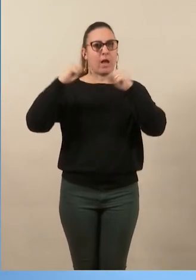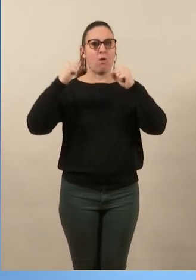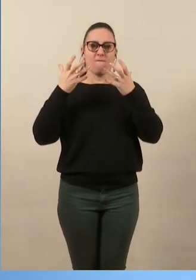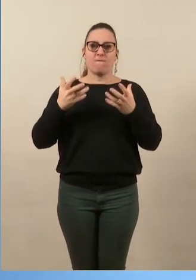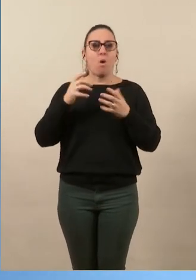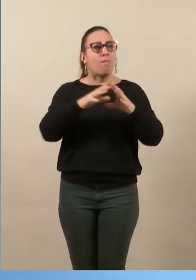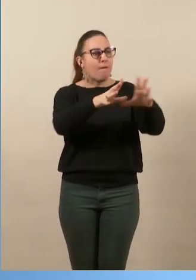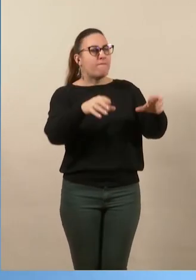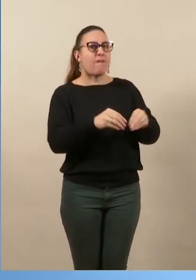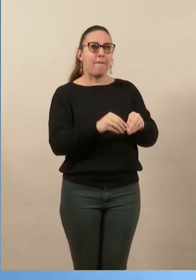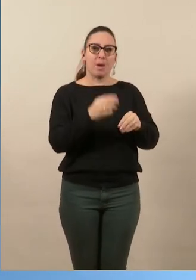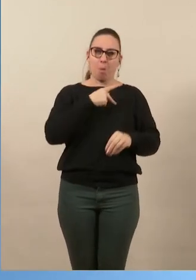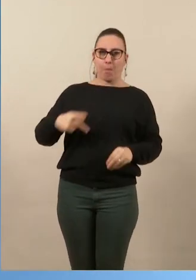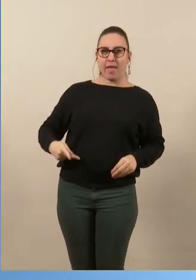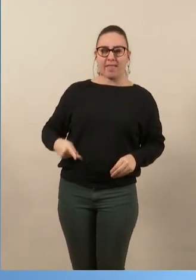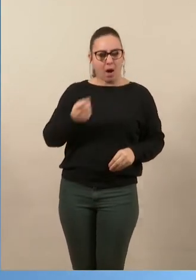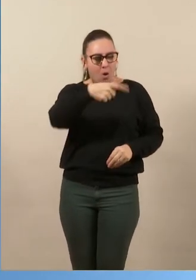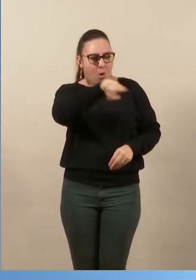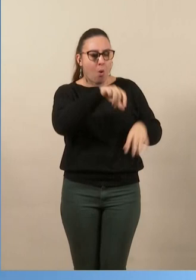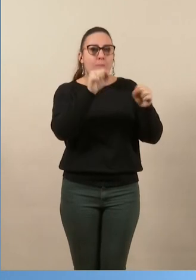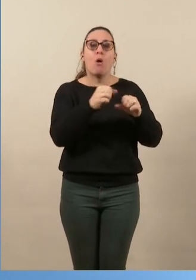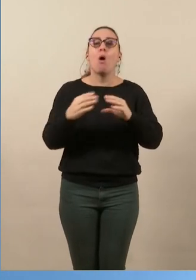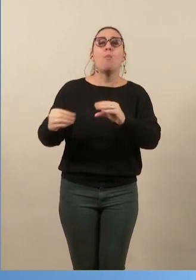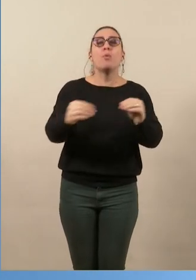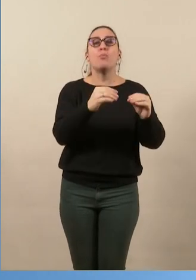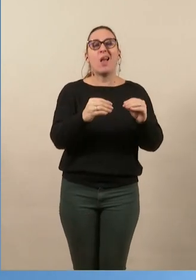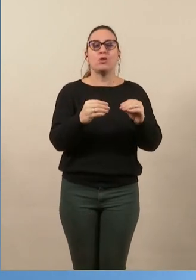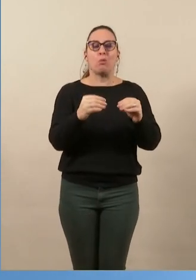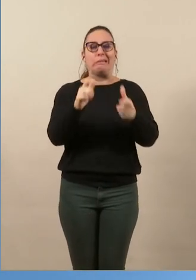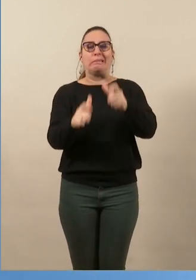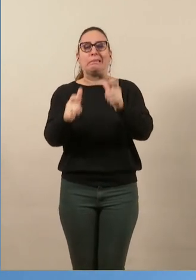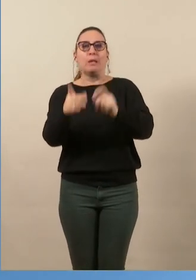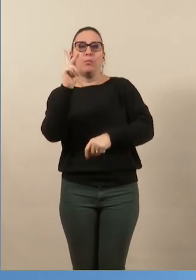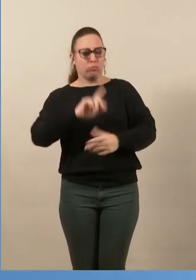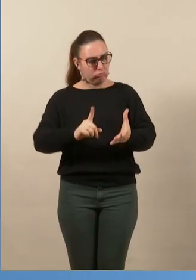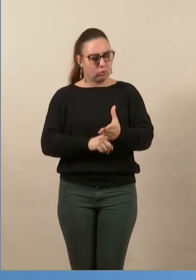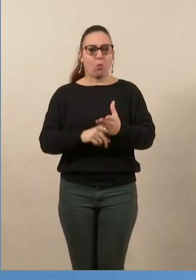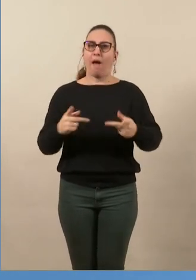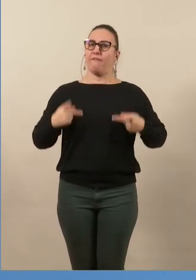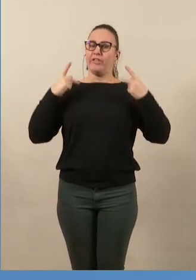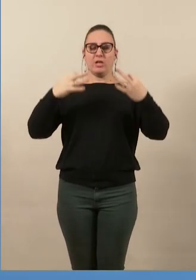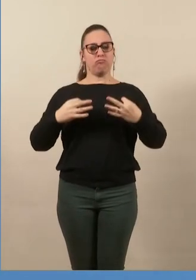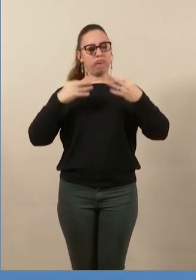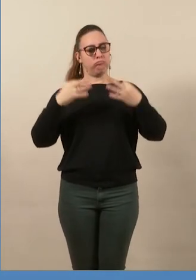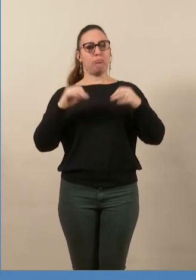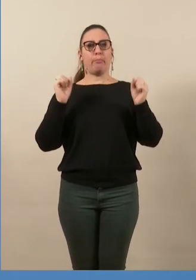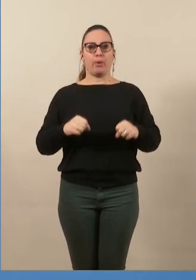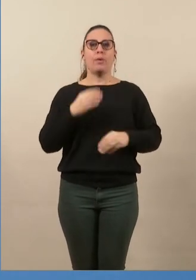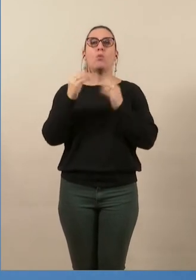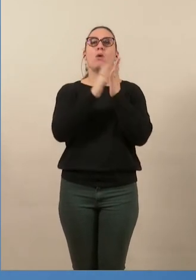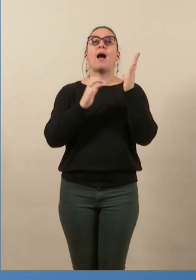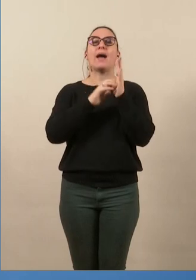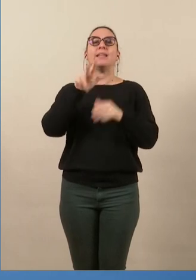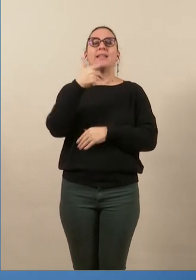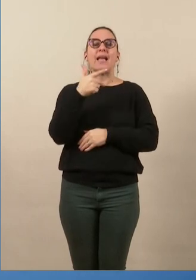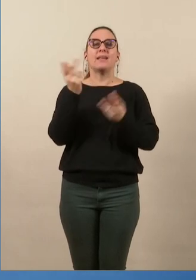ménage propriétaire la possibilité pour les populations les moins aisées de conserver un niveau de vie décent ou pour reprendre l'article 13 de